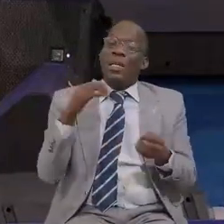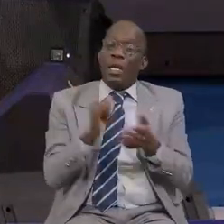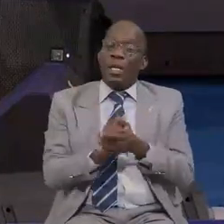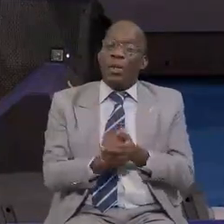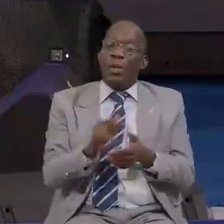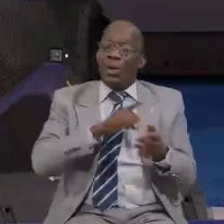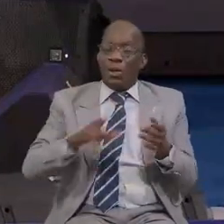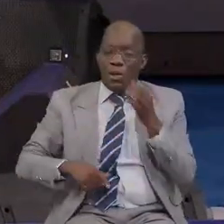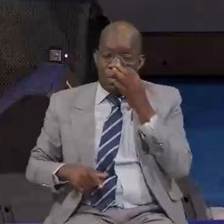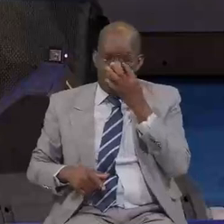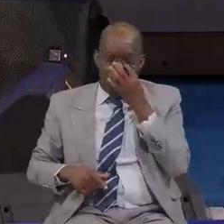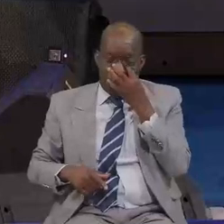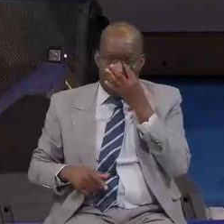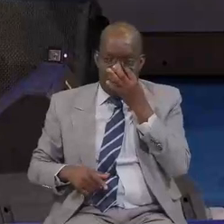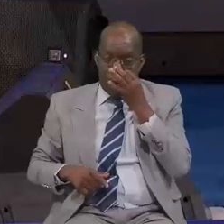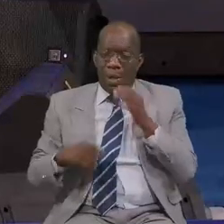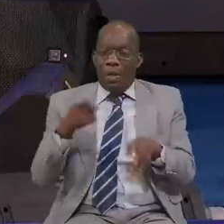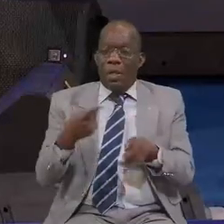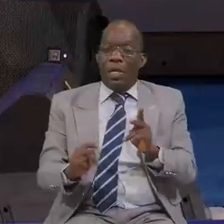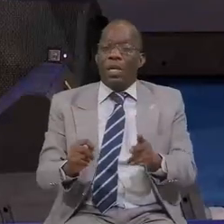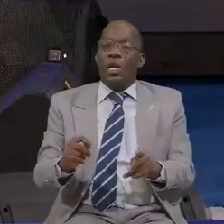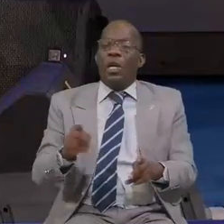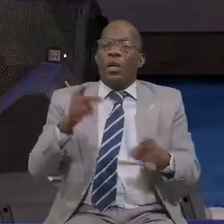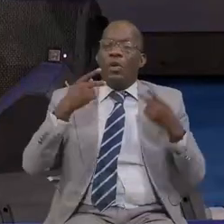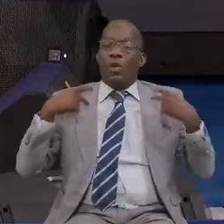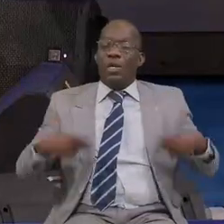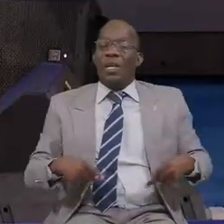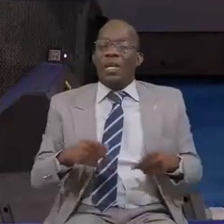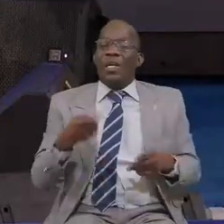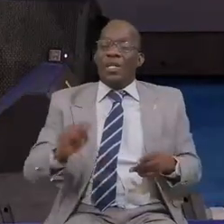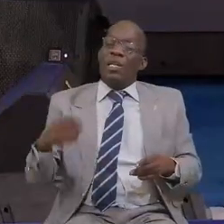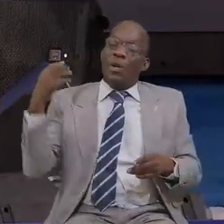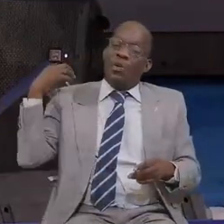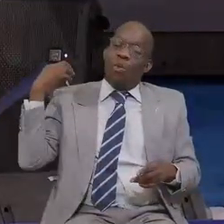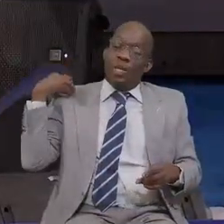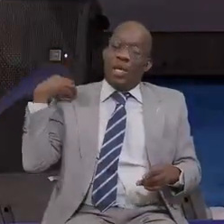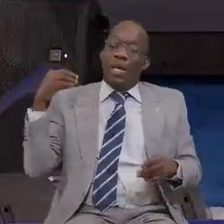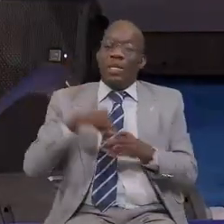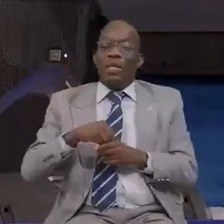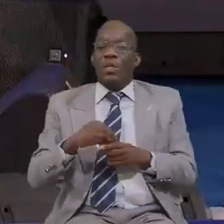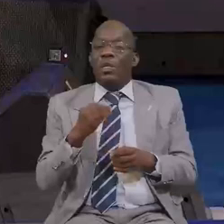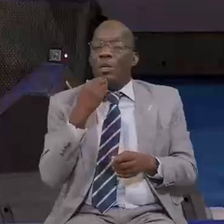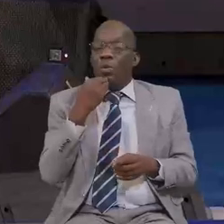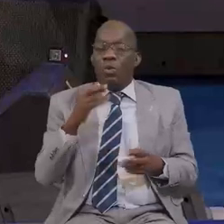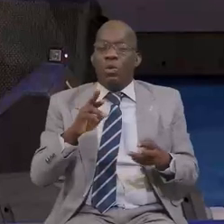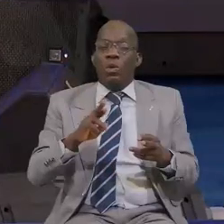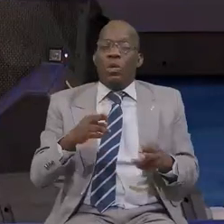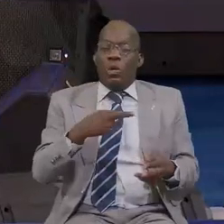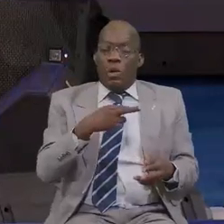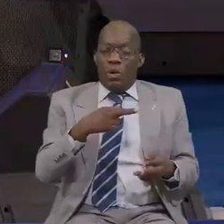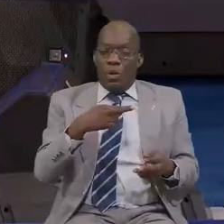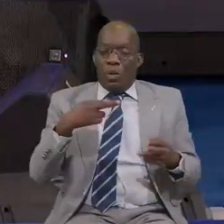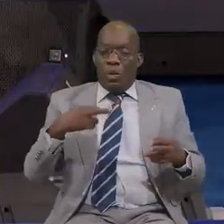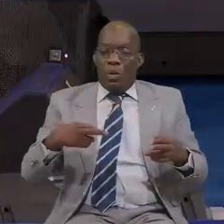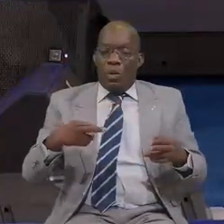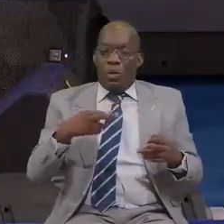Sanhédrin était son Seigneur. Les maîtres dans la religion juive étaient son Seigneur. Et il recevait des